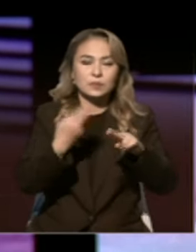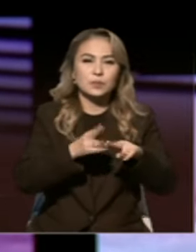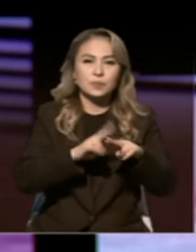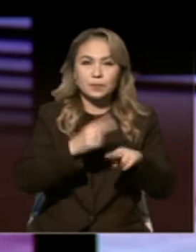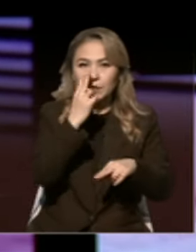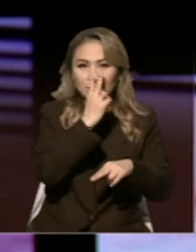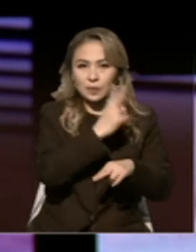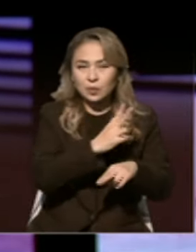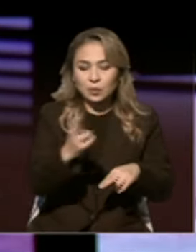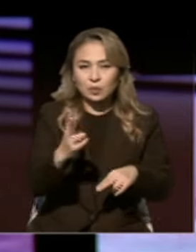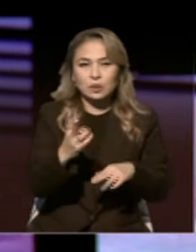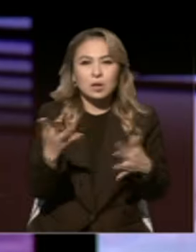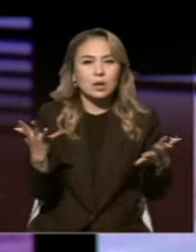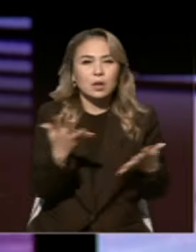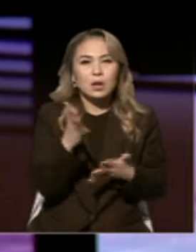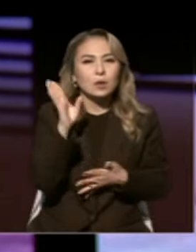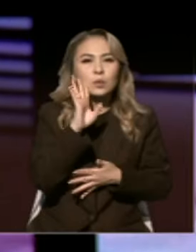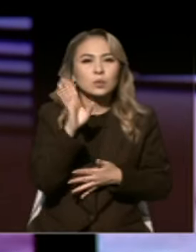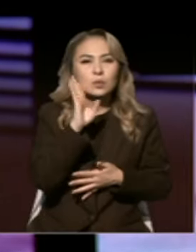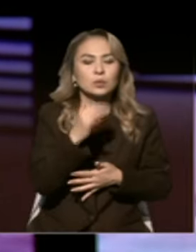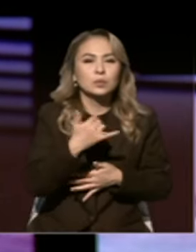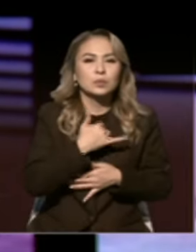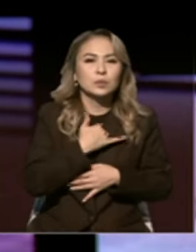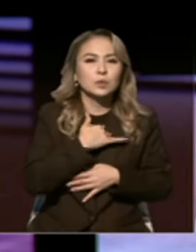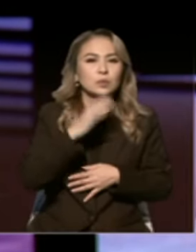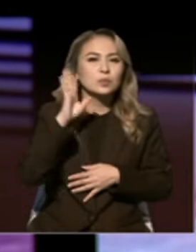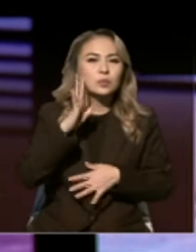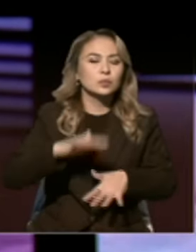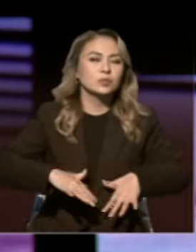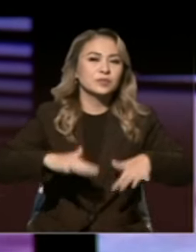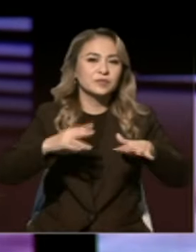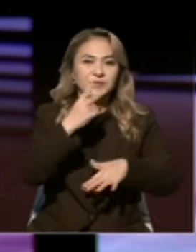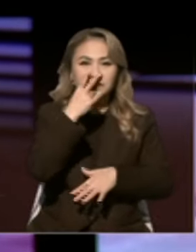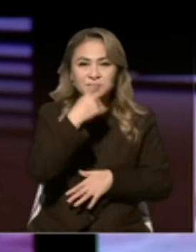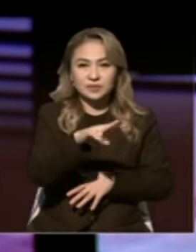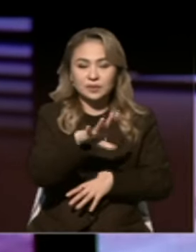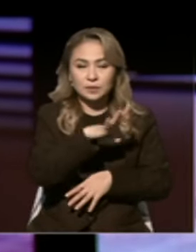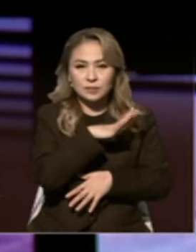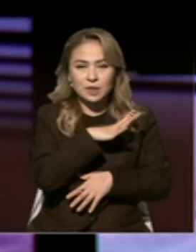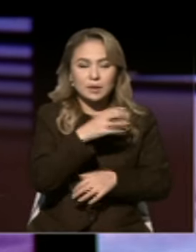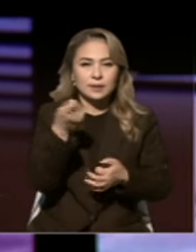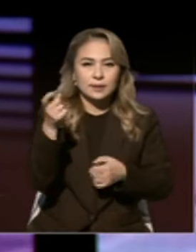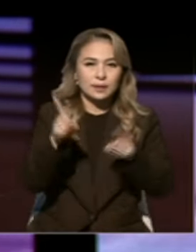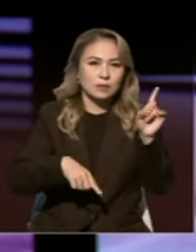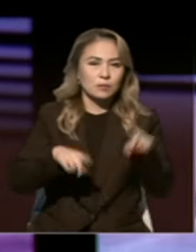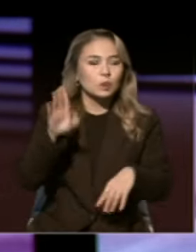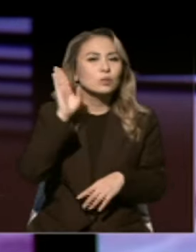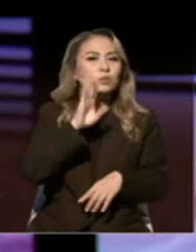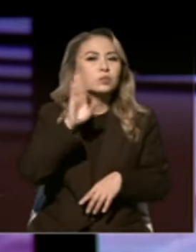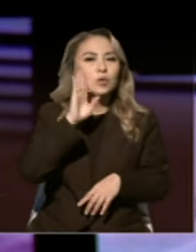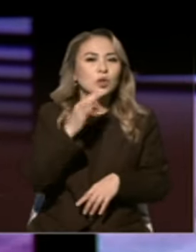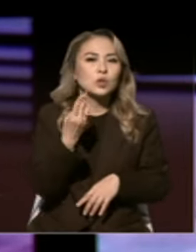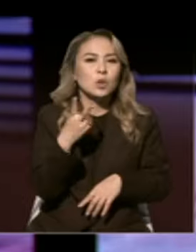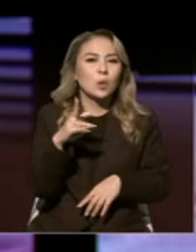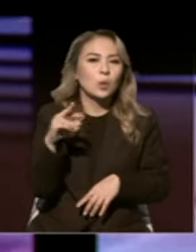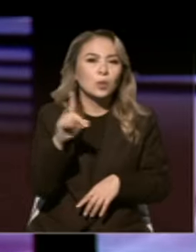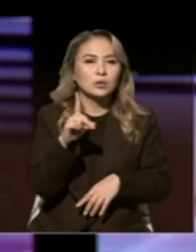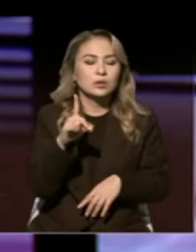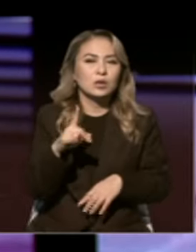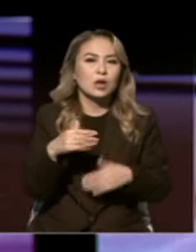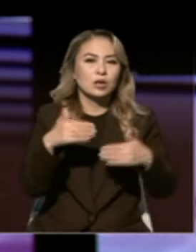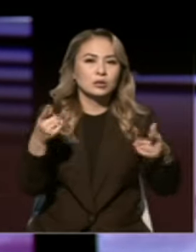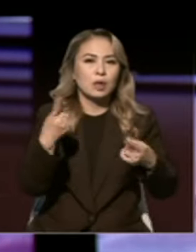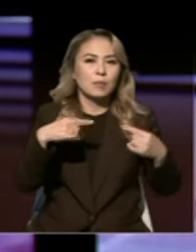көріп, қай су, біз енді кешегі су тасқыны болғанда көрдіңіз ғой, кейбір су қоймаларының шлюздері ашылса жабылмайды,